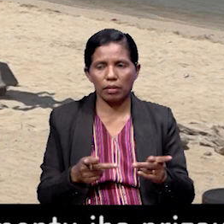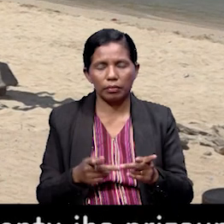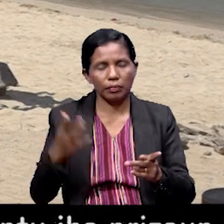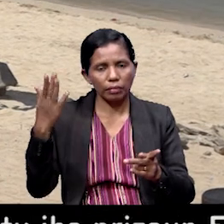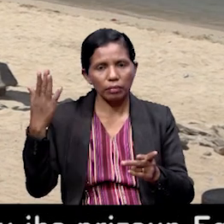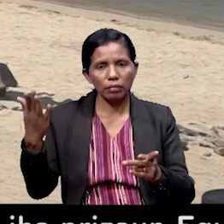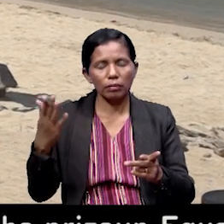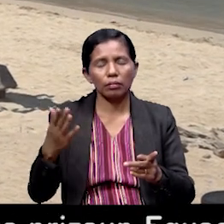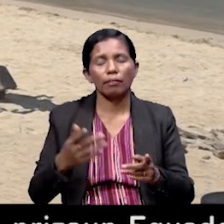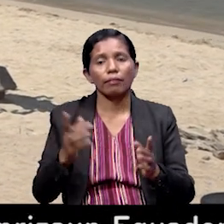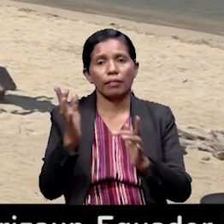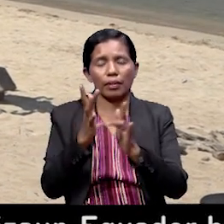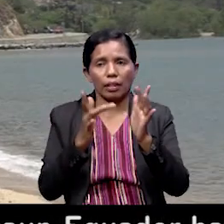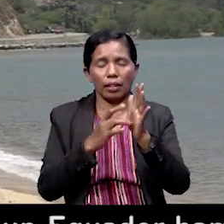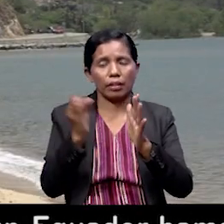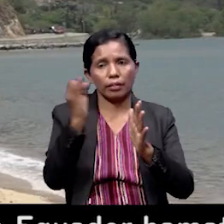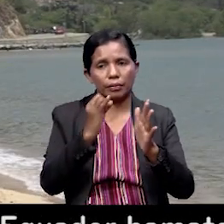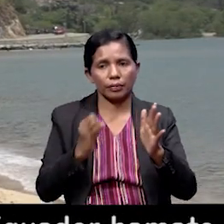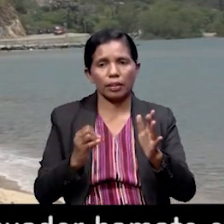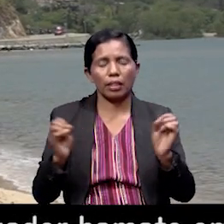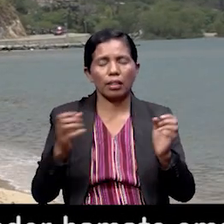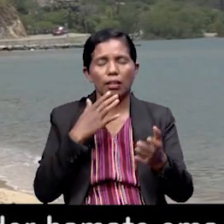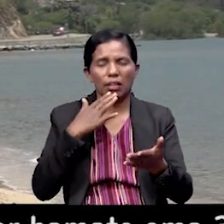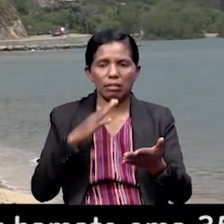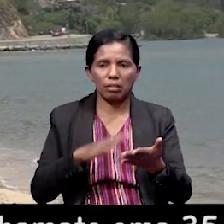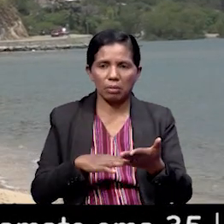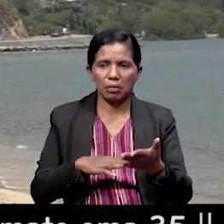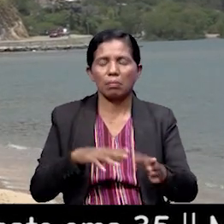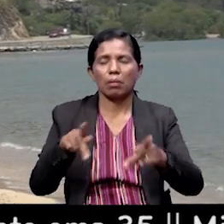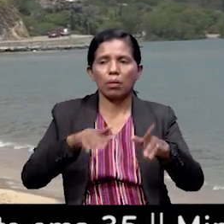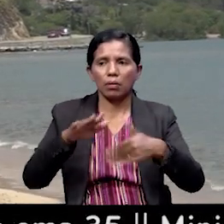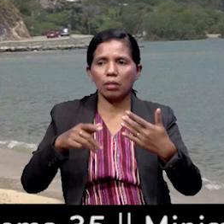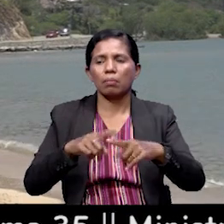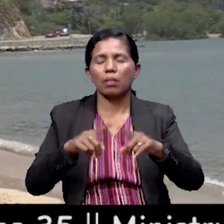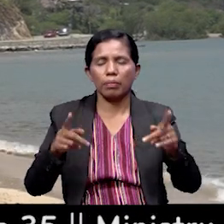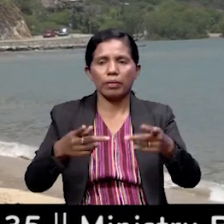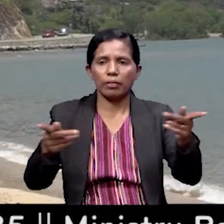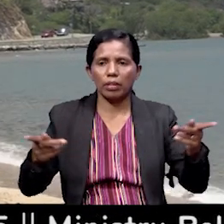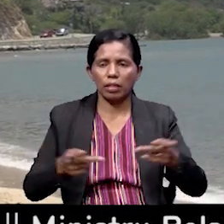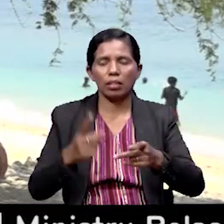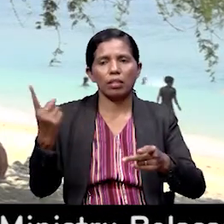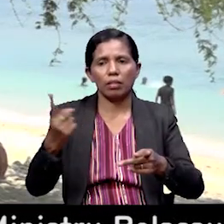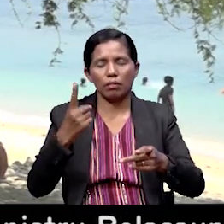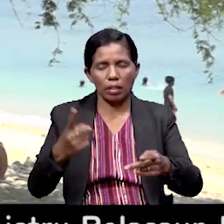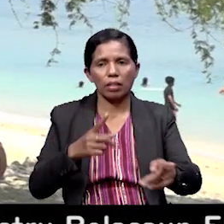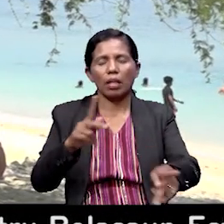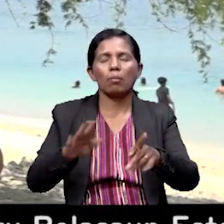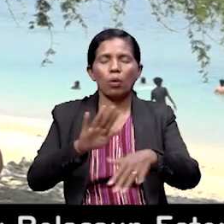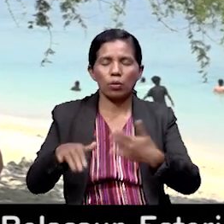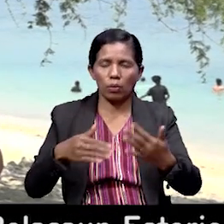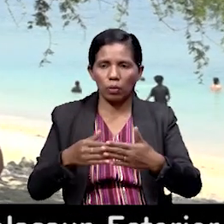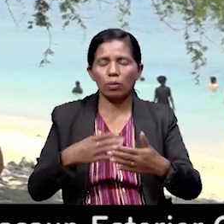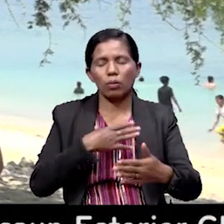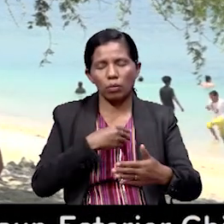area branca ladung konfortabel ba turista no visitante sira, mai be fatin ne na fatin atrai ema hutu atu